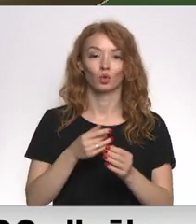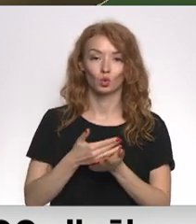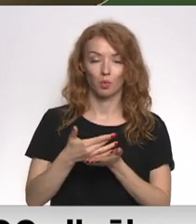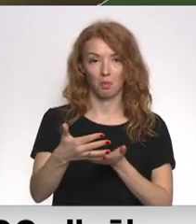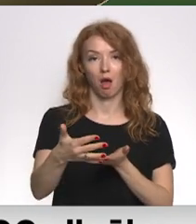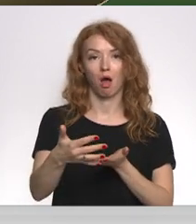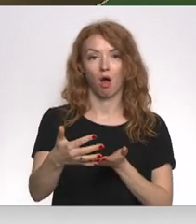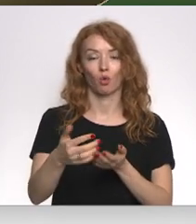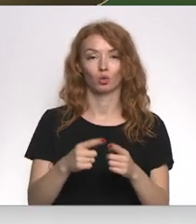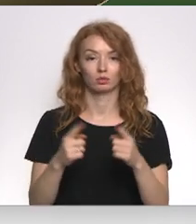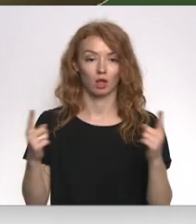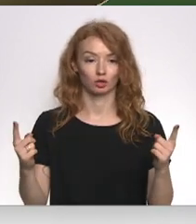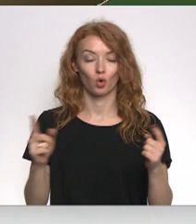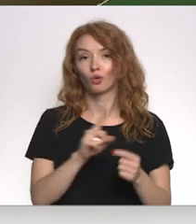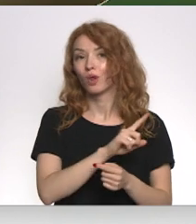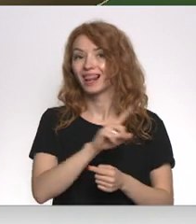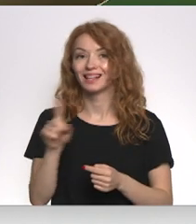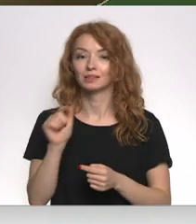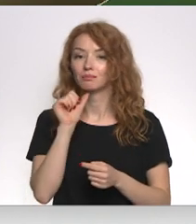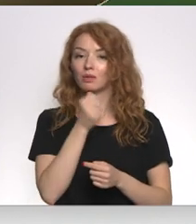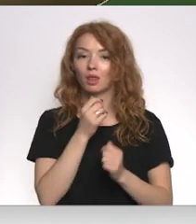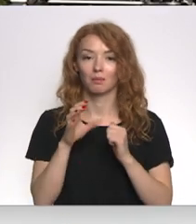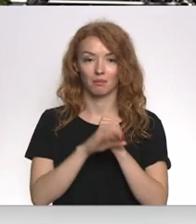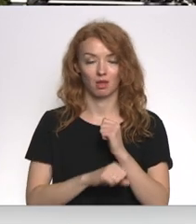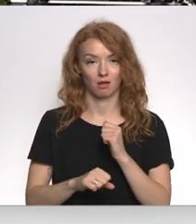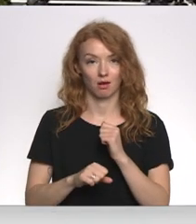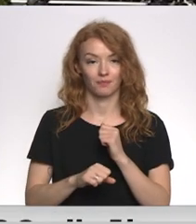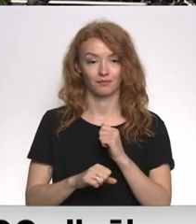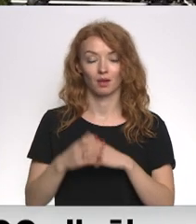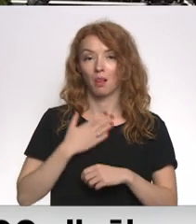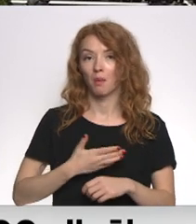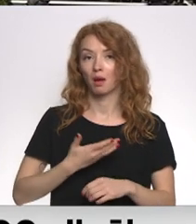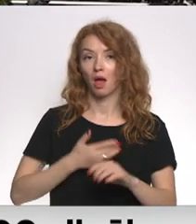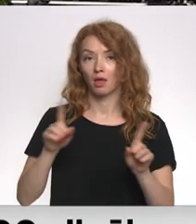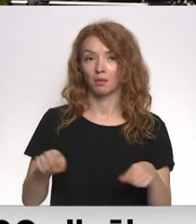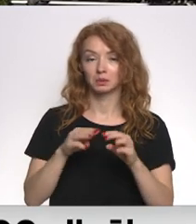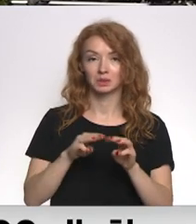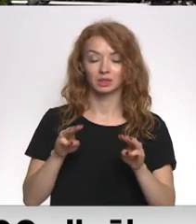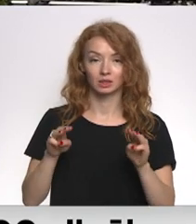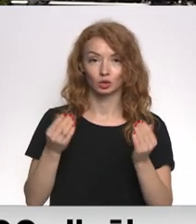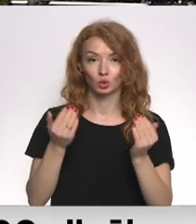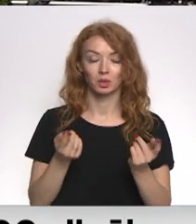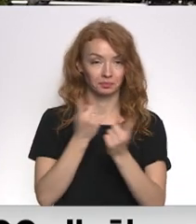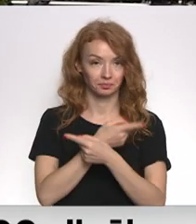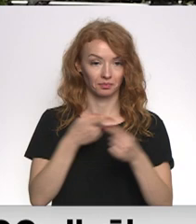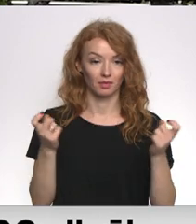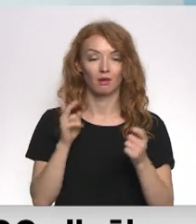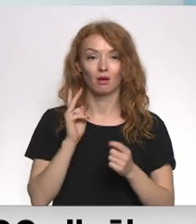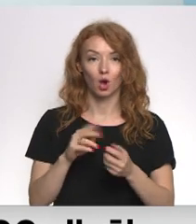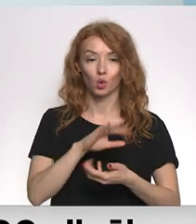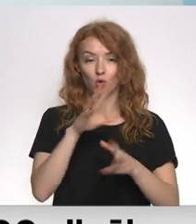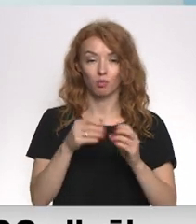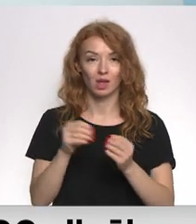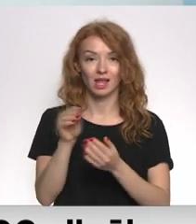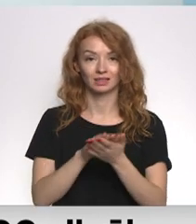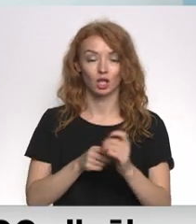turpmāko sezonu līdz pat maija beigām. Labklājības ministrijas pārstāvis šodienas preses konferencē norādīja, ka no kopējā